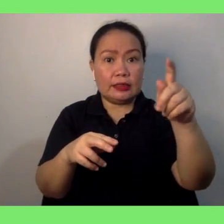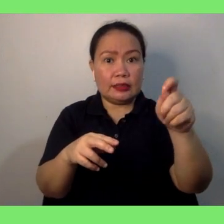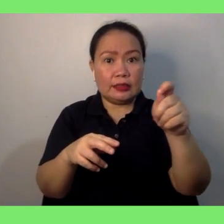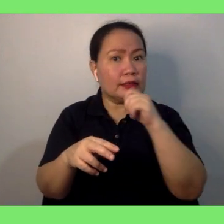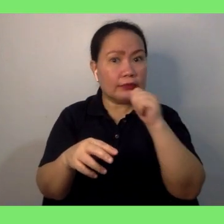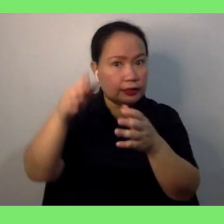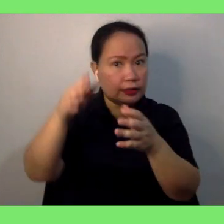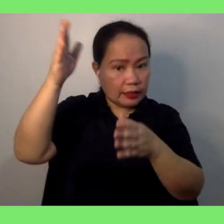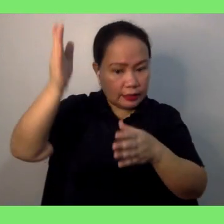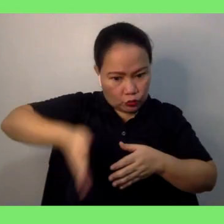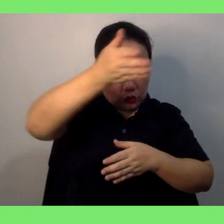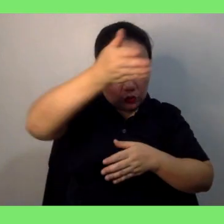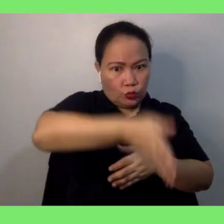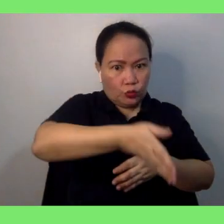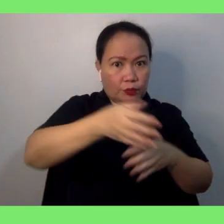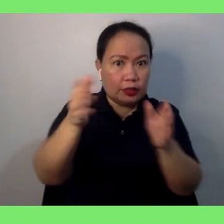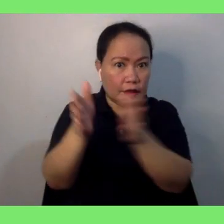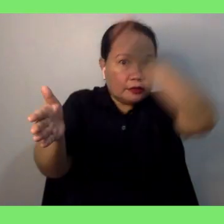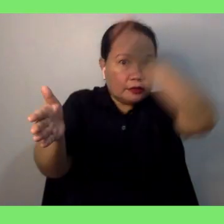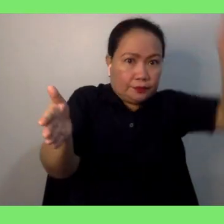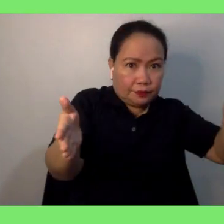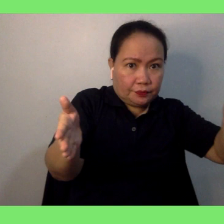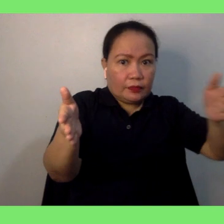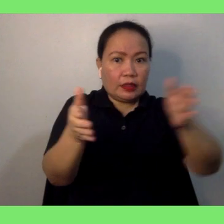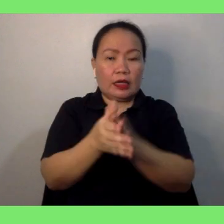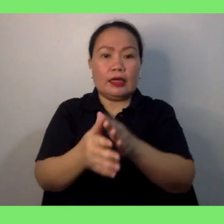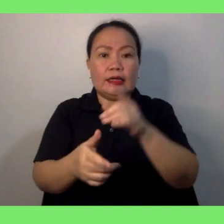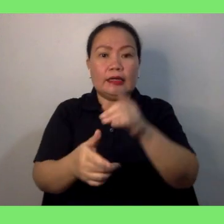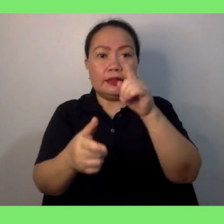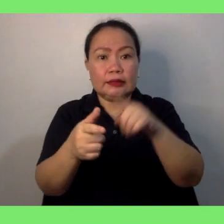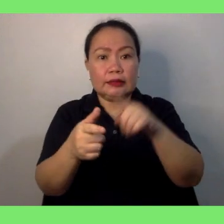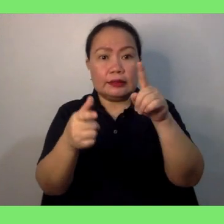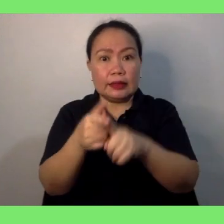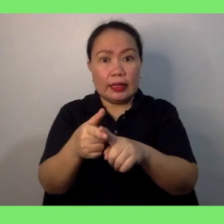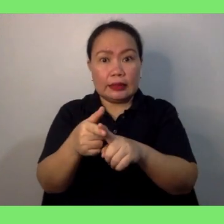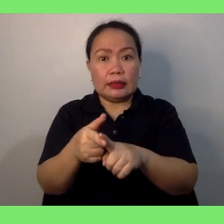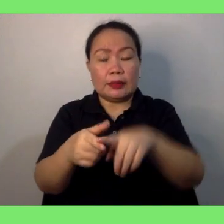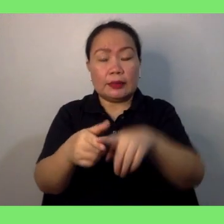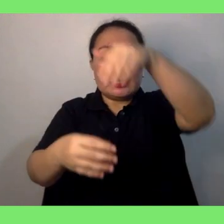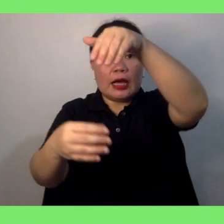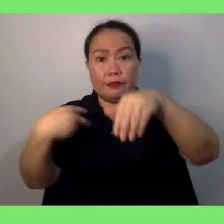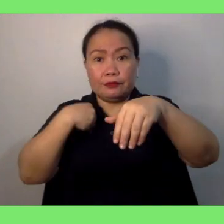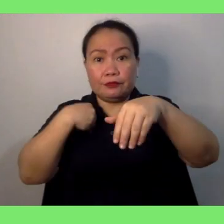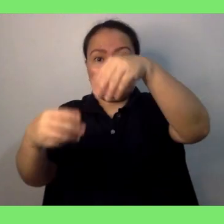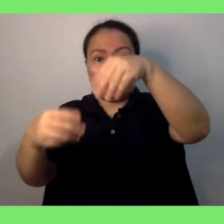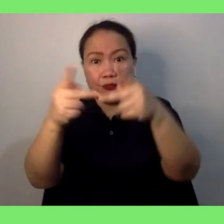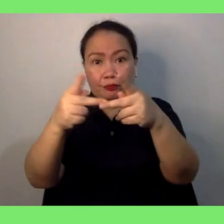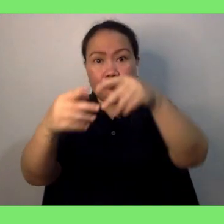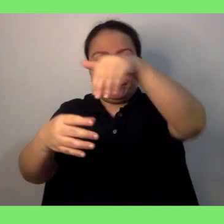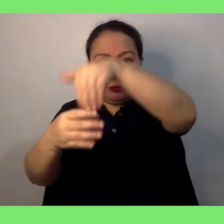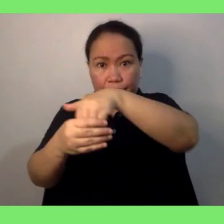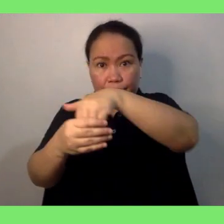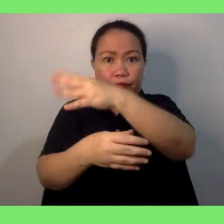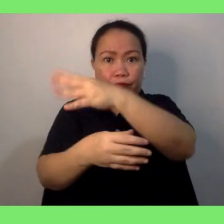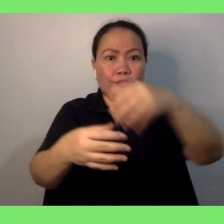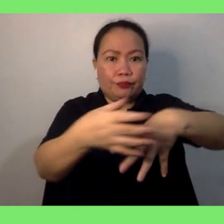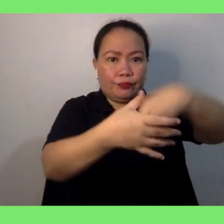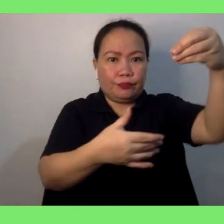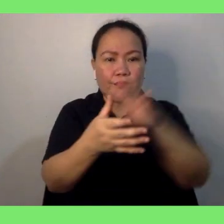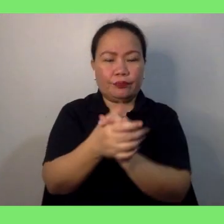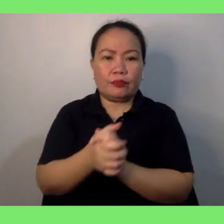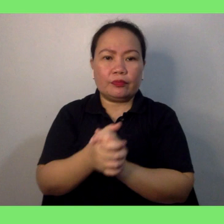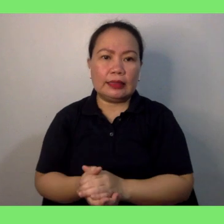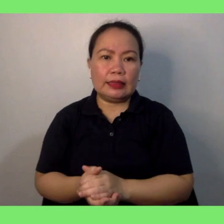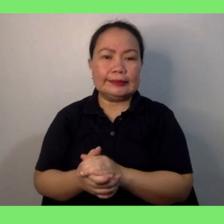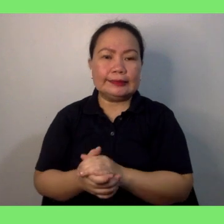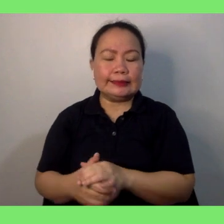makikita mo sa interior, yung isa makikita mo sa outside part, exterior. Okay. So, alternate.